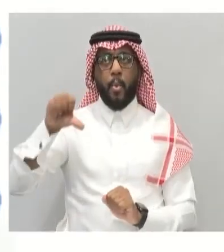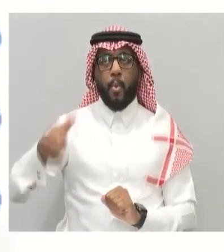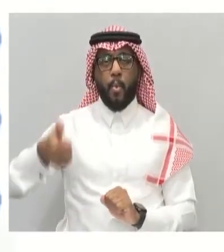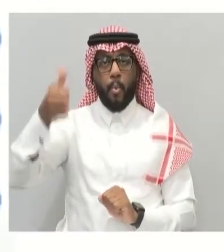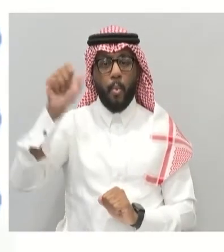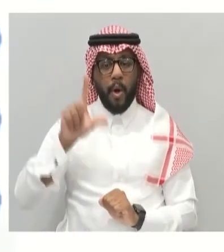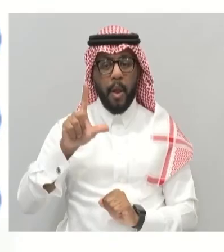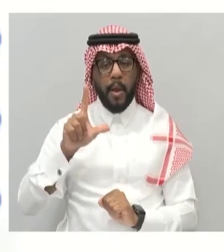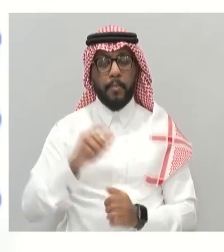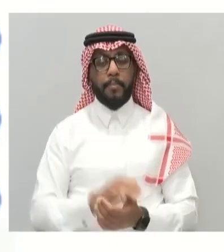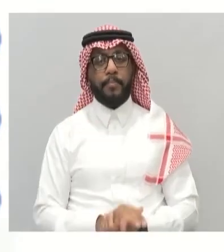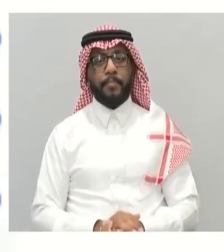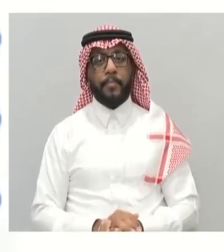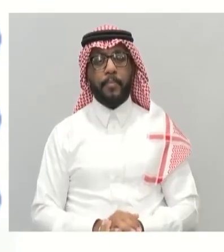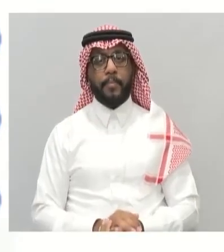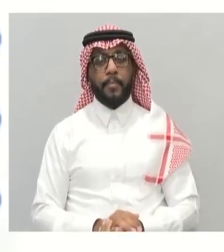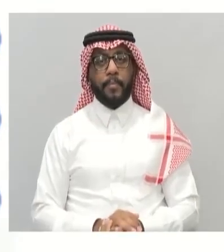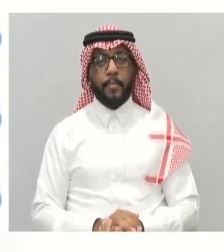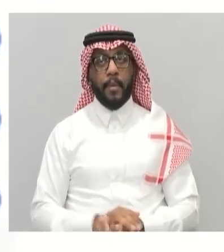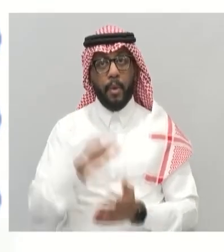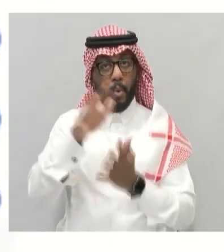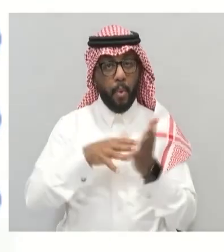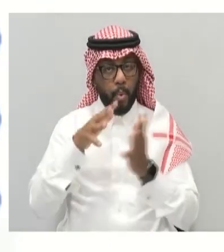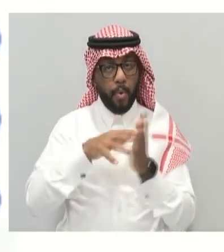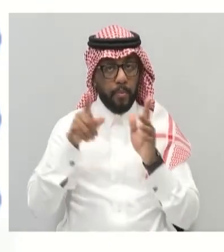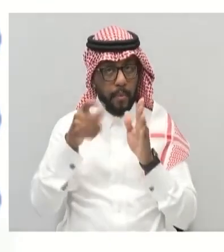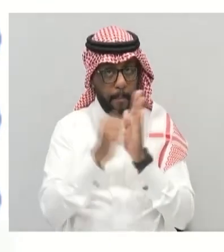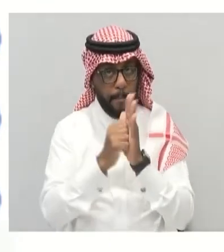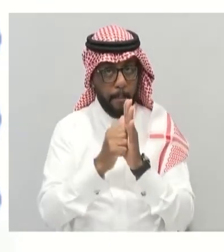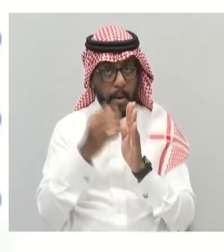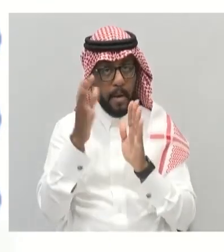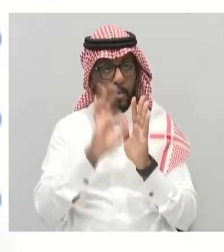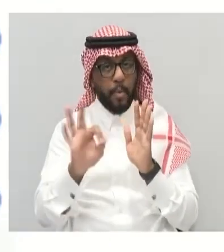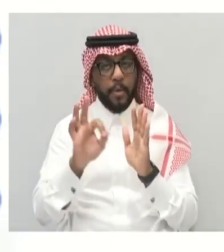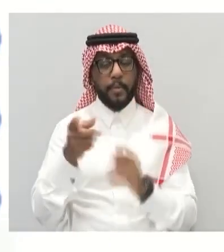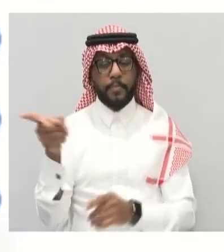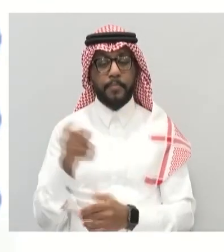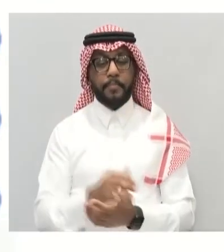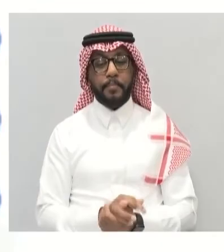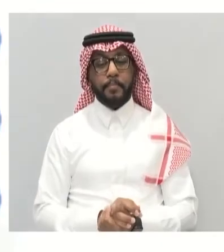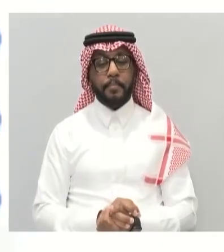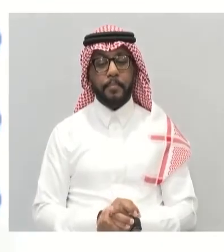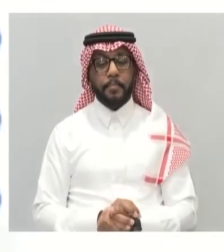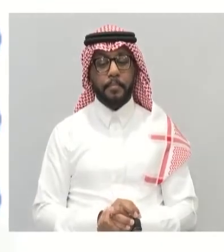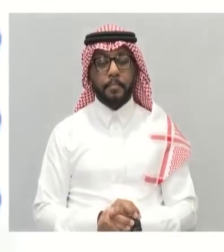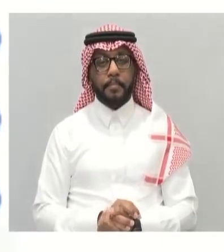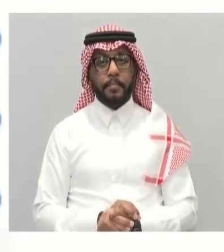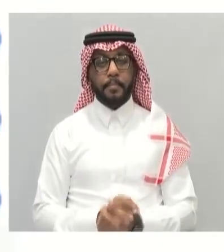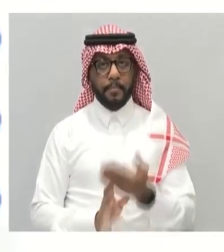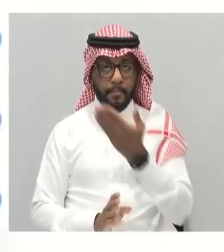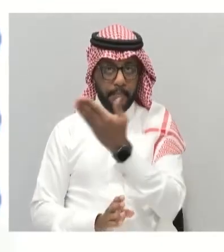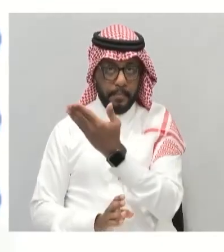قوله يحترمان الكبير وايضا مطيعه والديها موقنا بالاجابه وقلبه